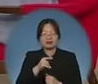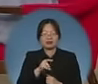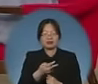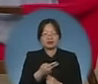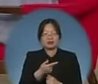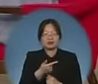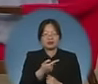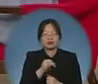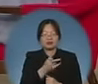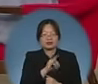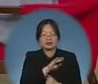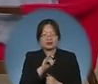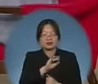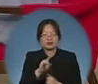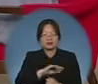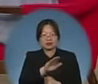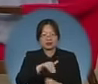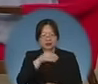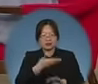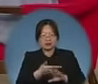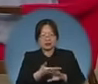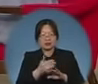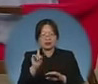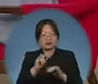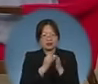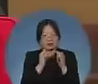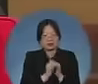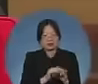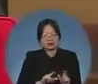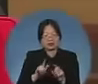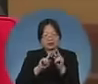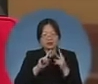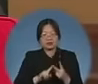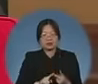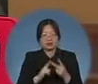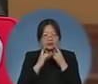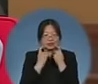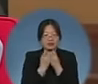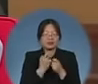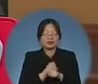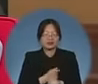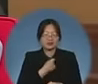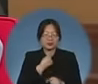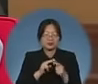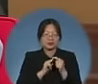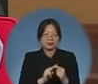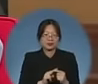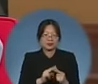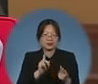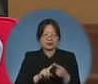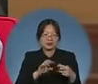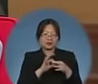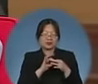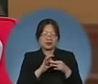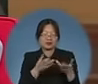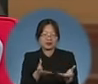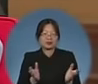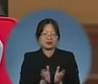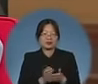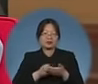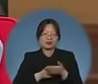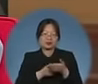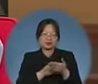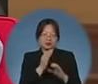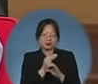스칸디나비아와 우리의 어떤 차이는 어떤 사회에 살든 간에 개인이 하고 싶은 것과 그가 속한 어떤 집단에서